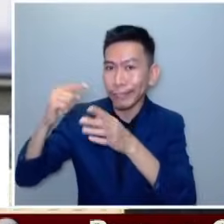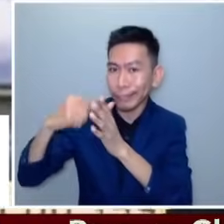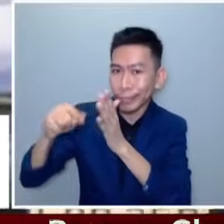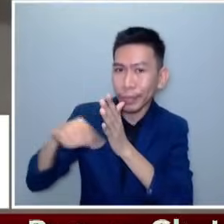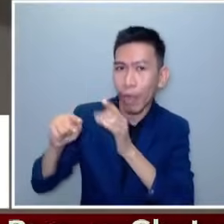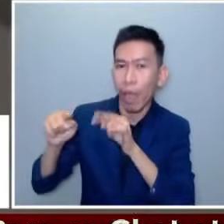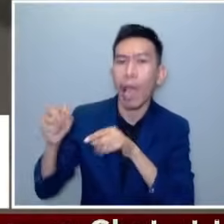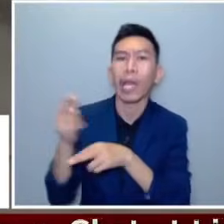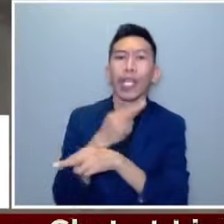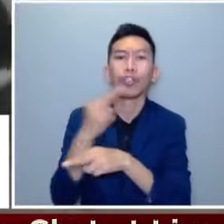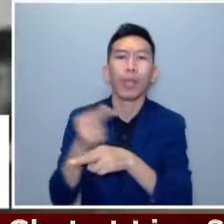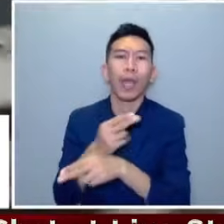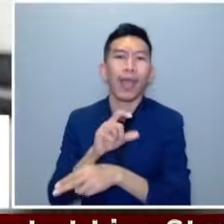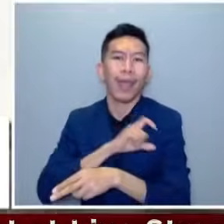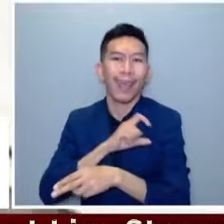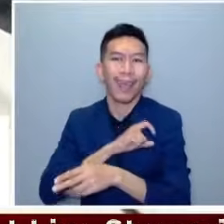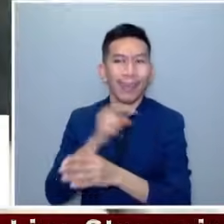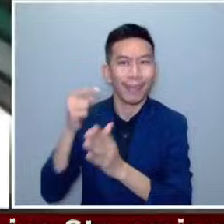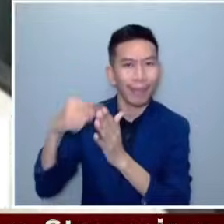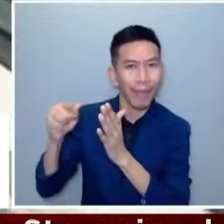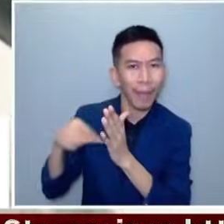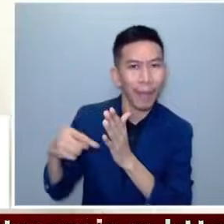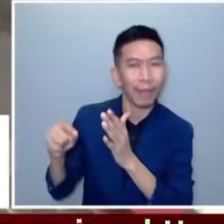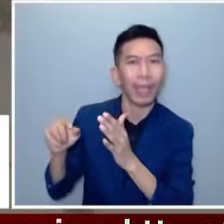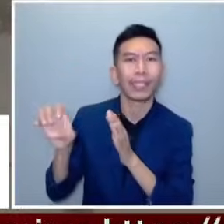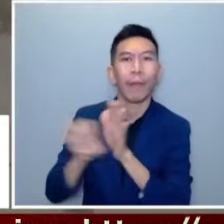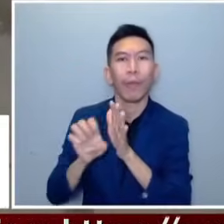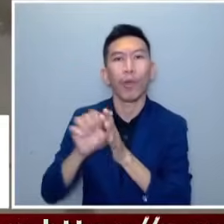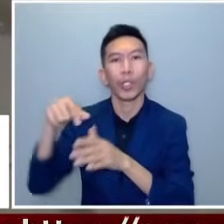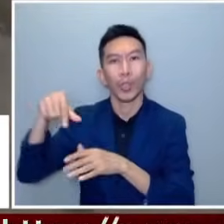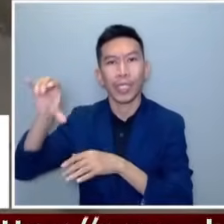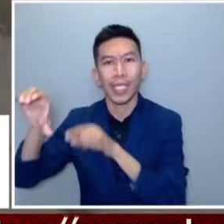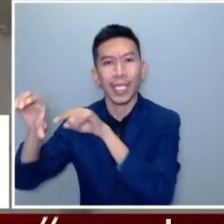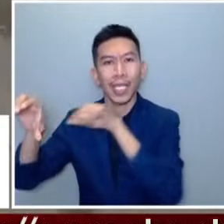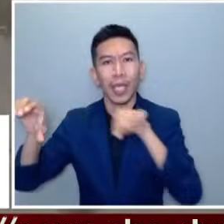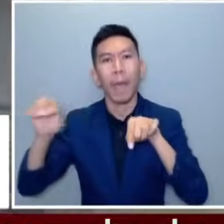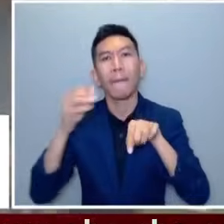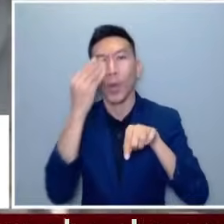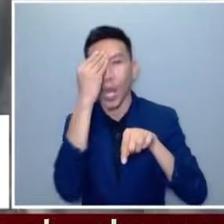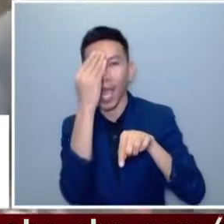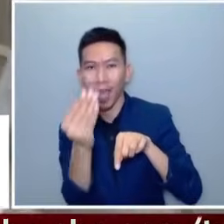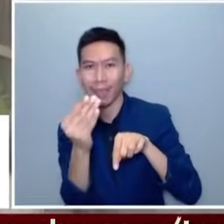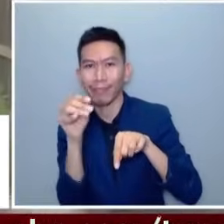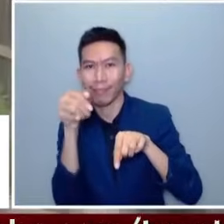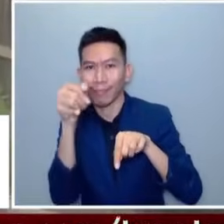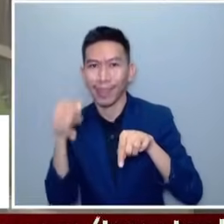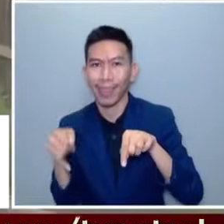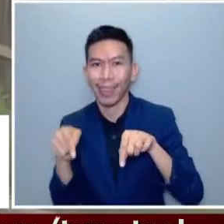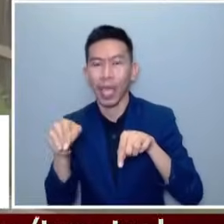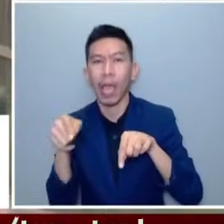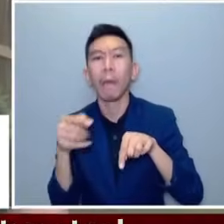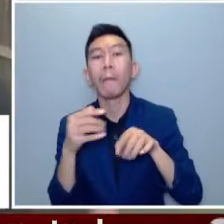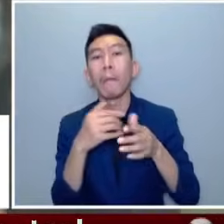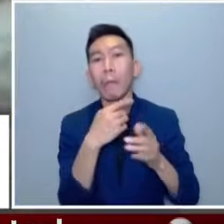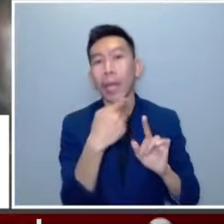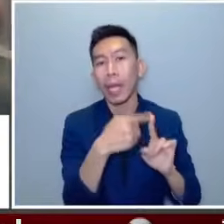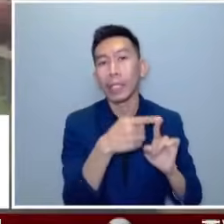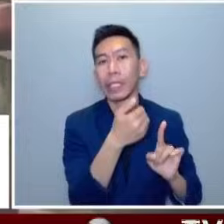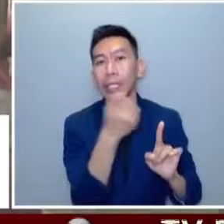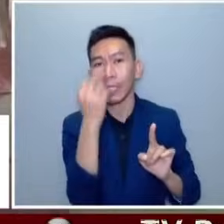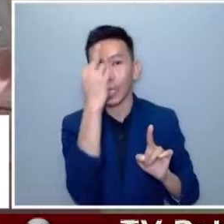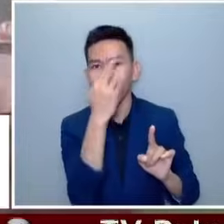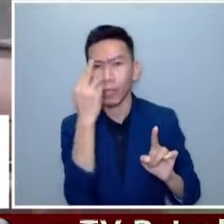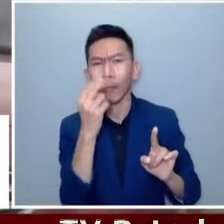enforcement checkpoint gaya sa Quezon City Bulacan area at ilang bahagi ng Rizal na hindi kailangan ng mahigpit na pagkontrol